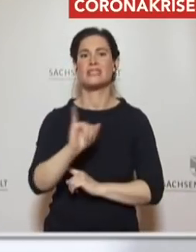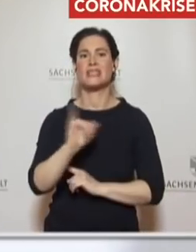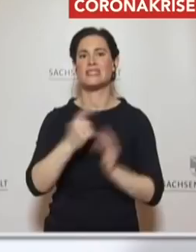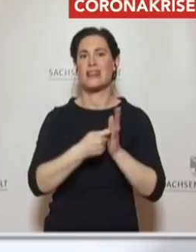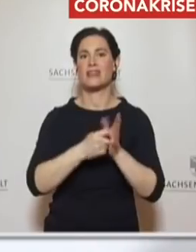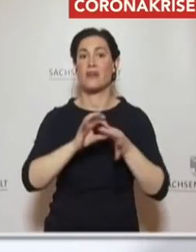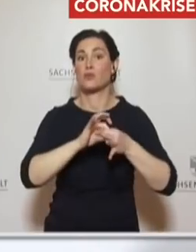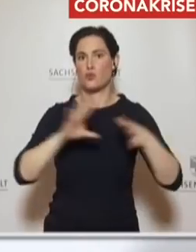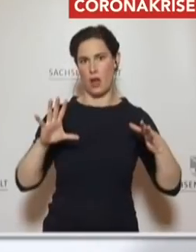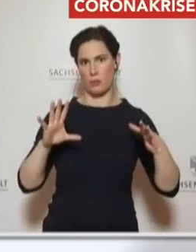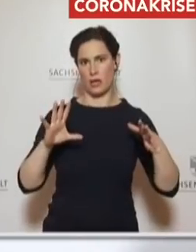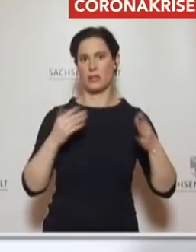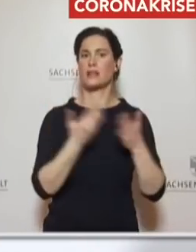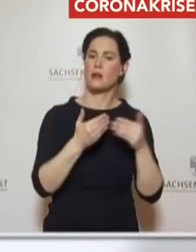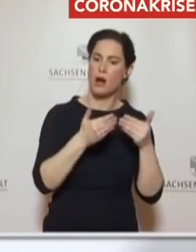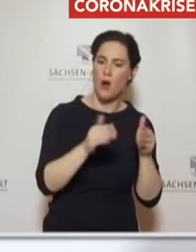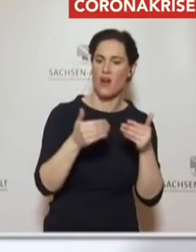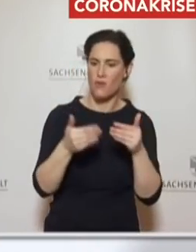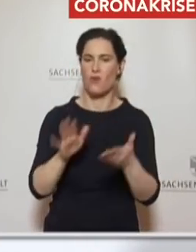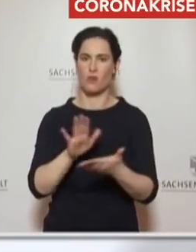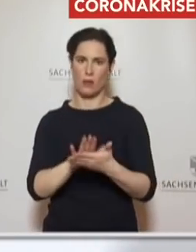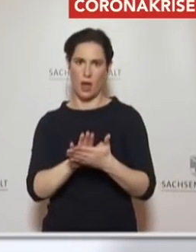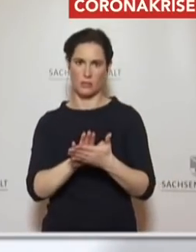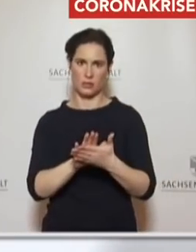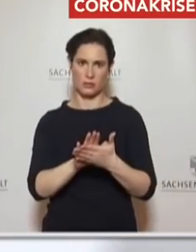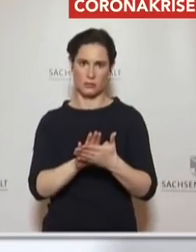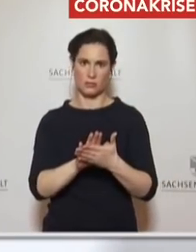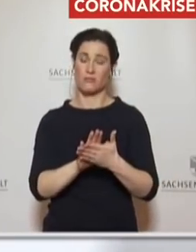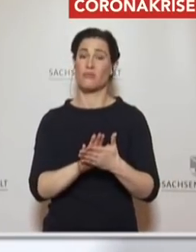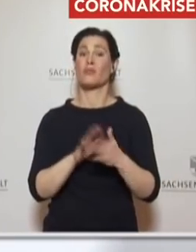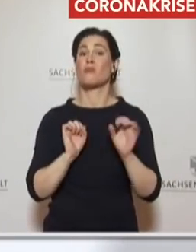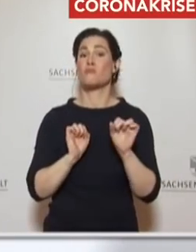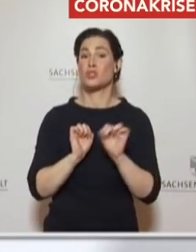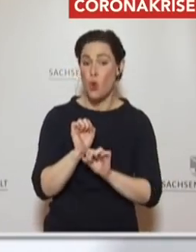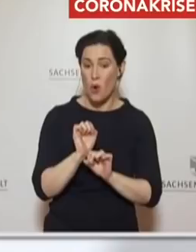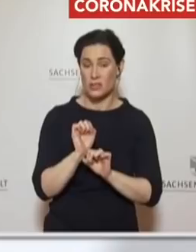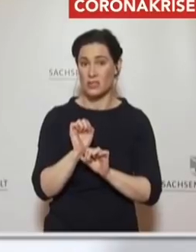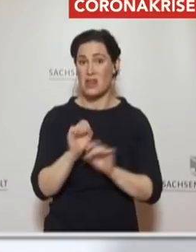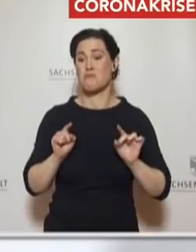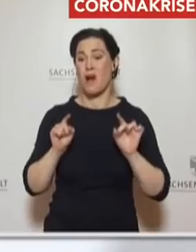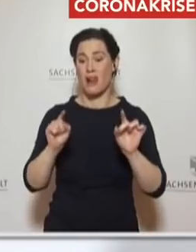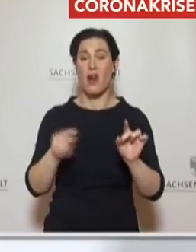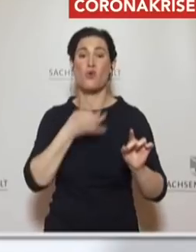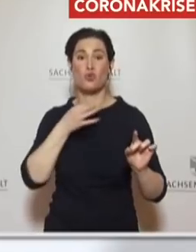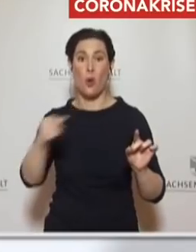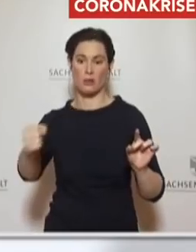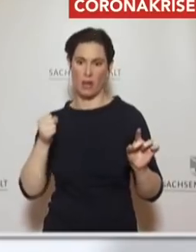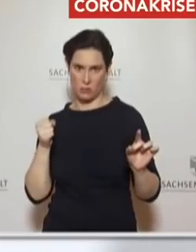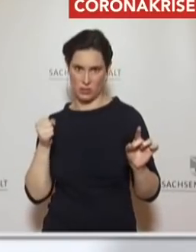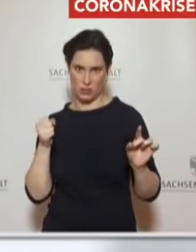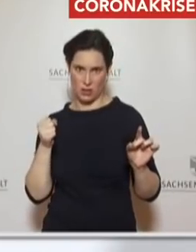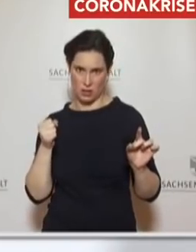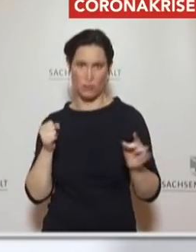erfolgten, nichts und erfüllen trotzdem das, was wir als Notbremse verabredet haben, nämlich nicht